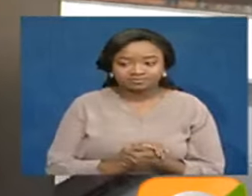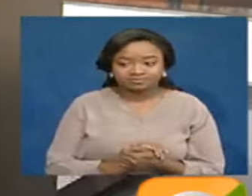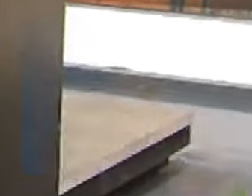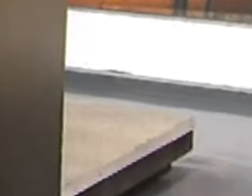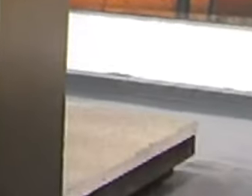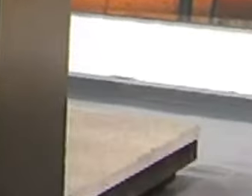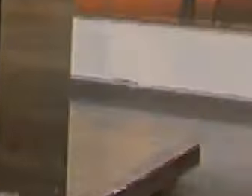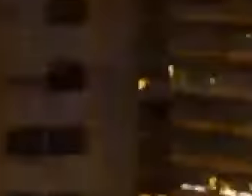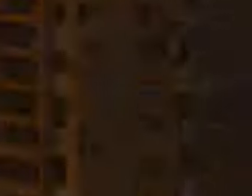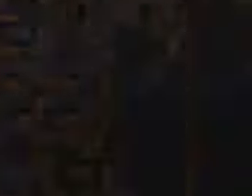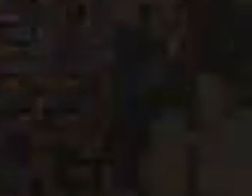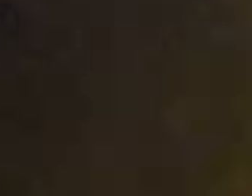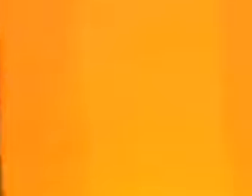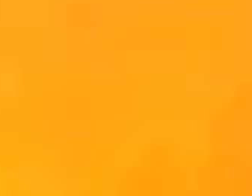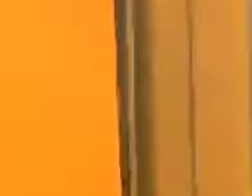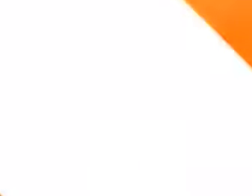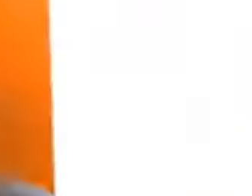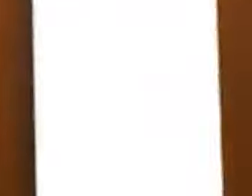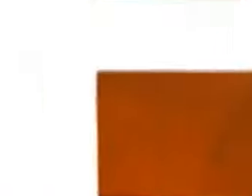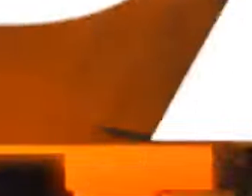zaidi.